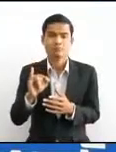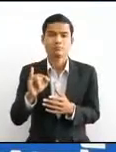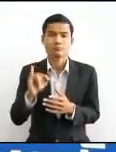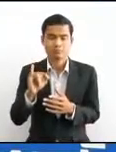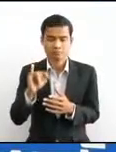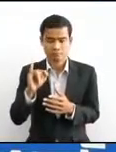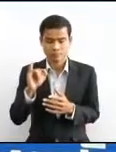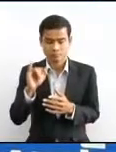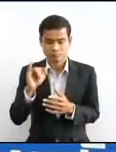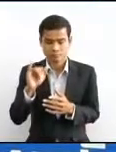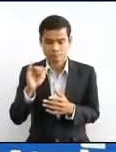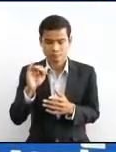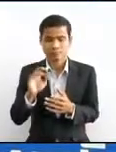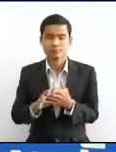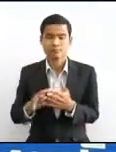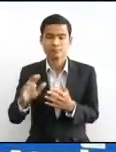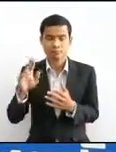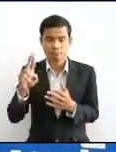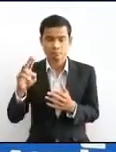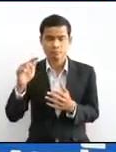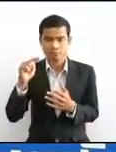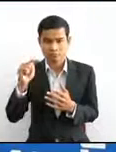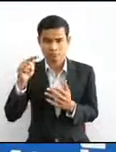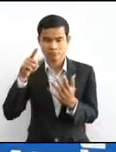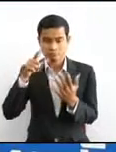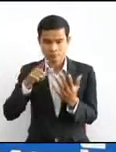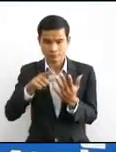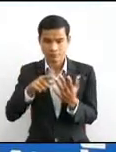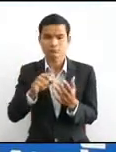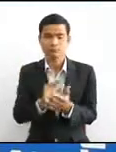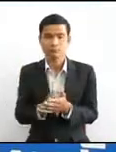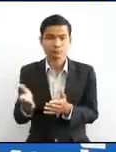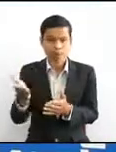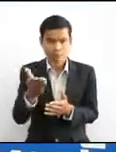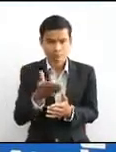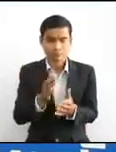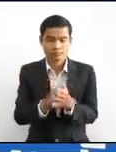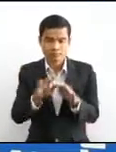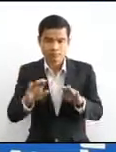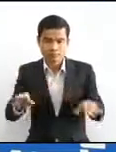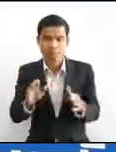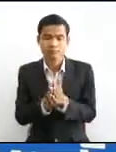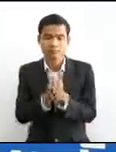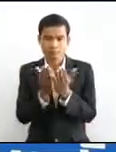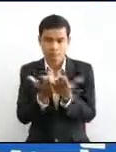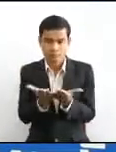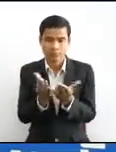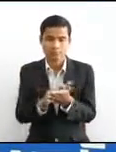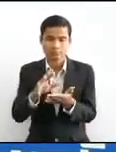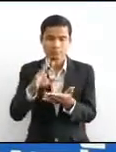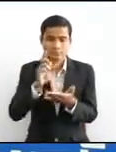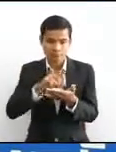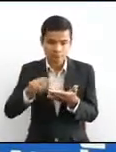o ngó bắn bẩn tọ cha là con tặng ọc nía con lực sập hơi con láng con chăm sợ